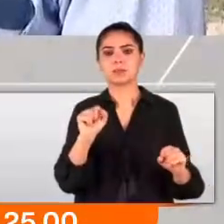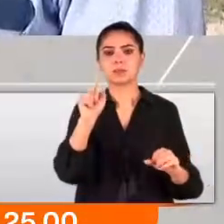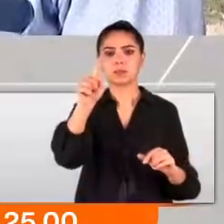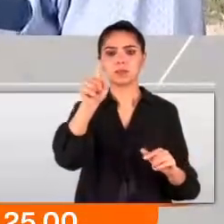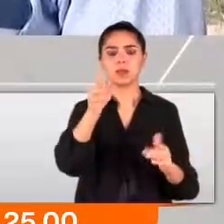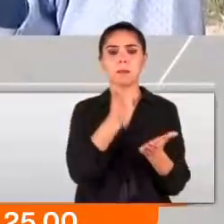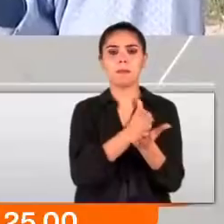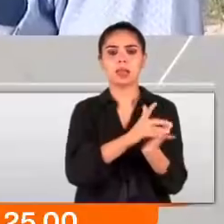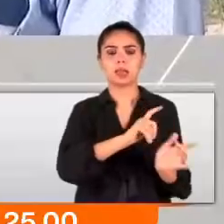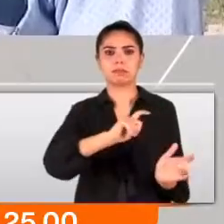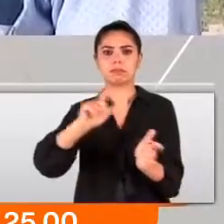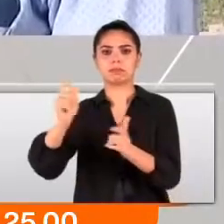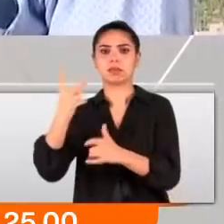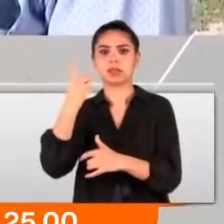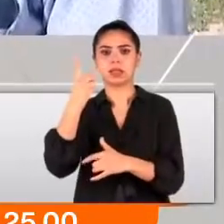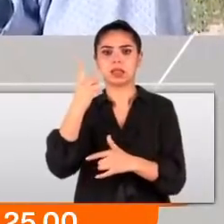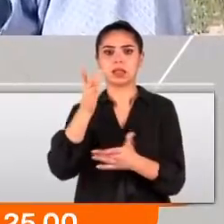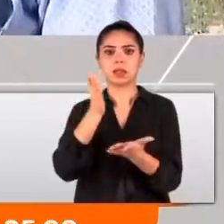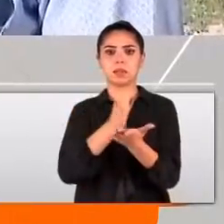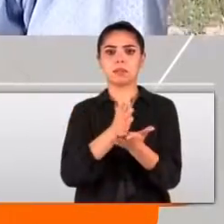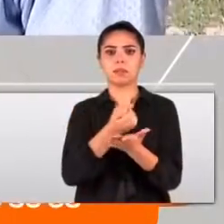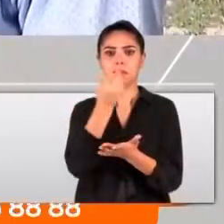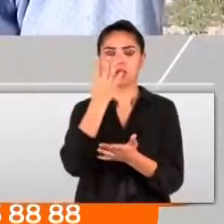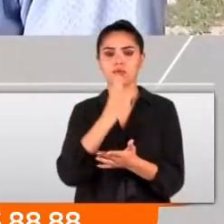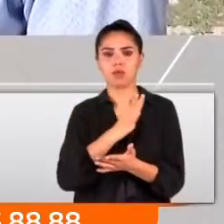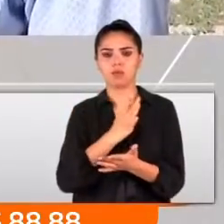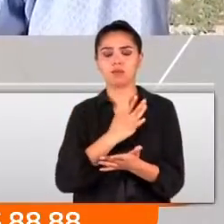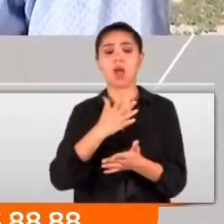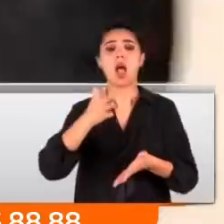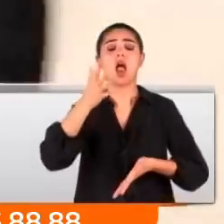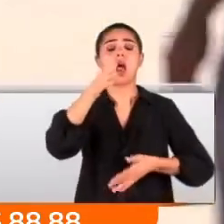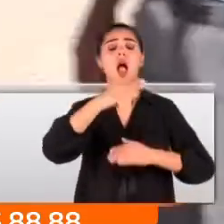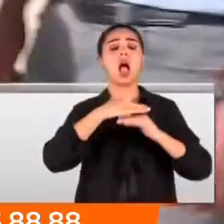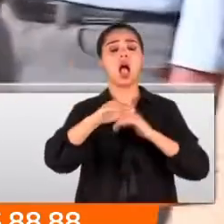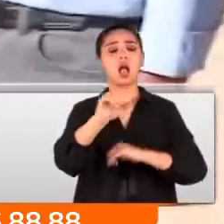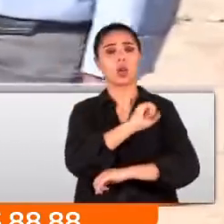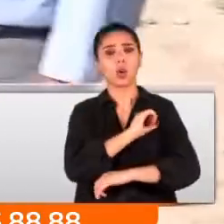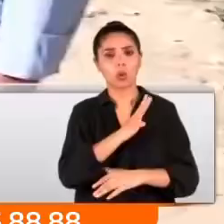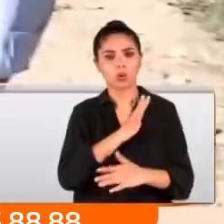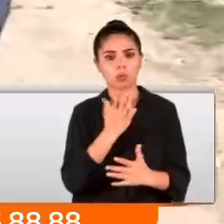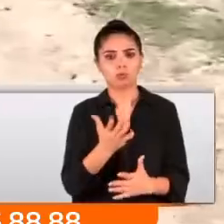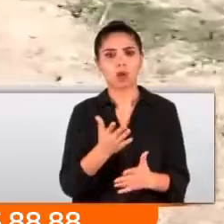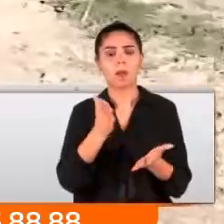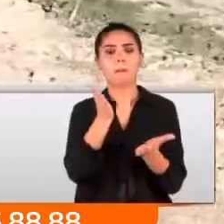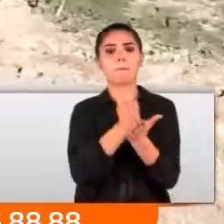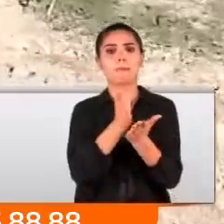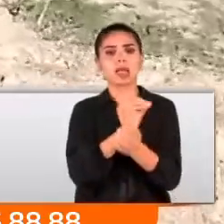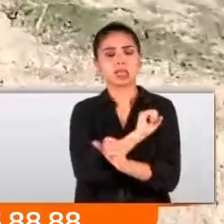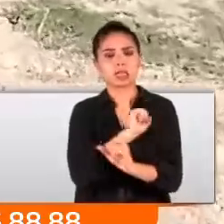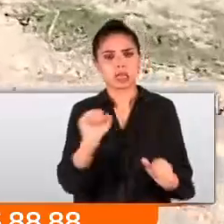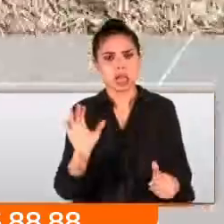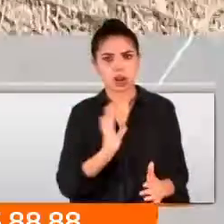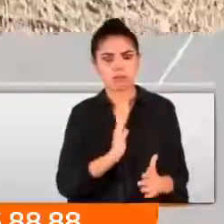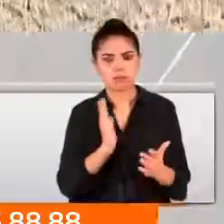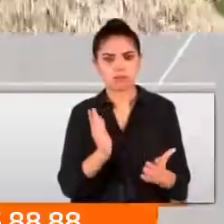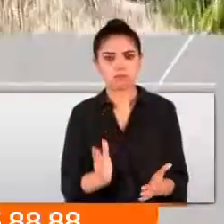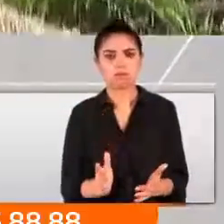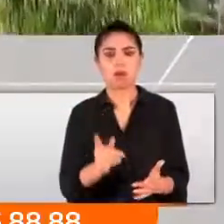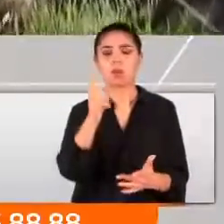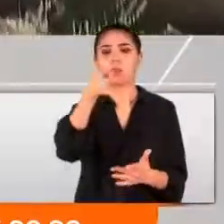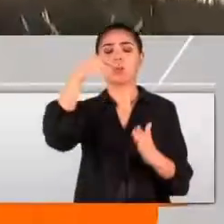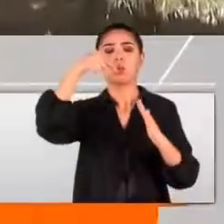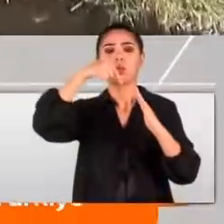edildi. İki tanesinin bahçesinden geçmektedir. Halkımız tedirgin durumda. Mezarlarımızda tahribat oluştu. Bu yarıkların